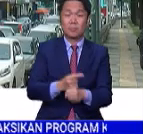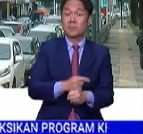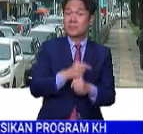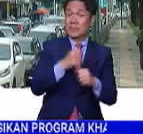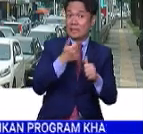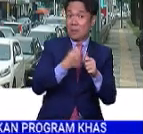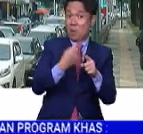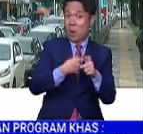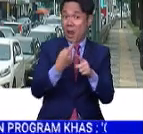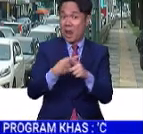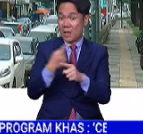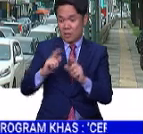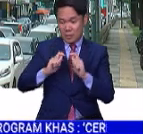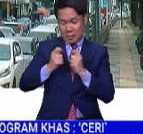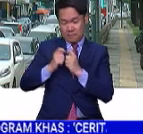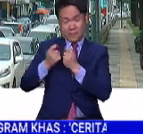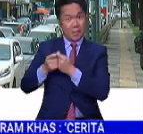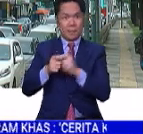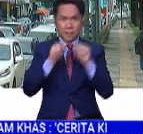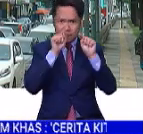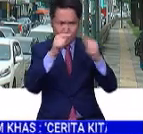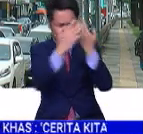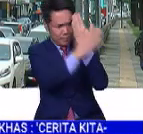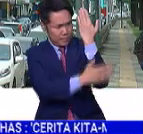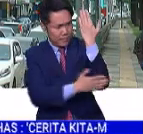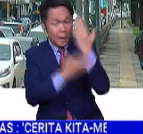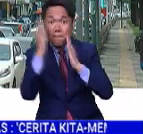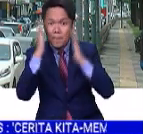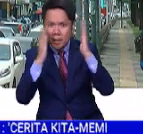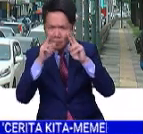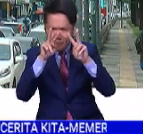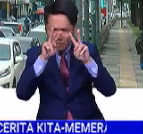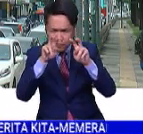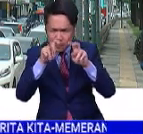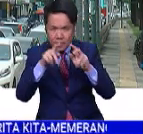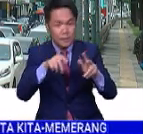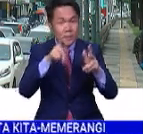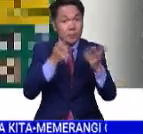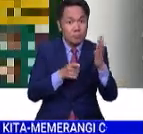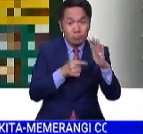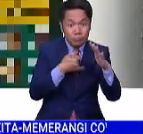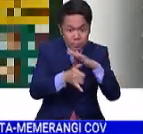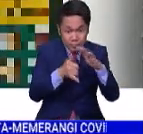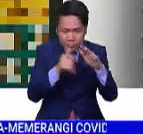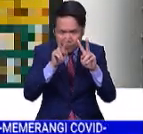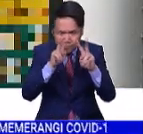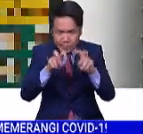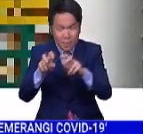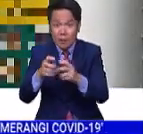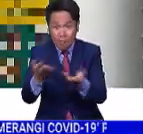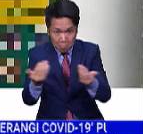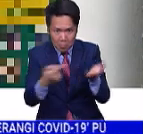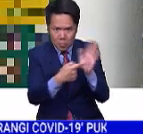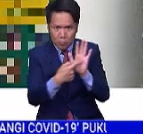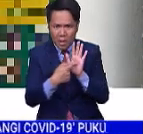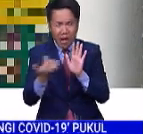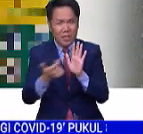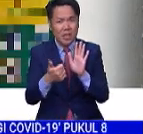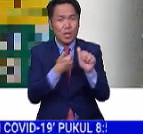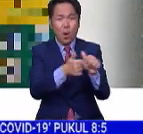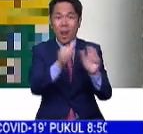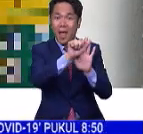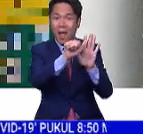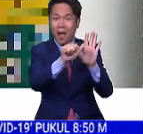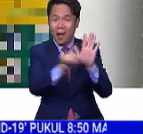pemantau akan dikerah ke seluruh negara untuk membuat pemeriksaan secara mengejut bagi memastikan pematuhan akta dan